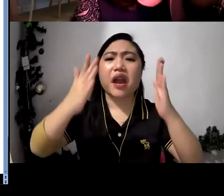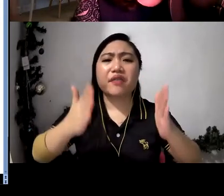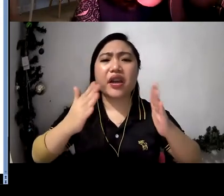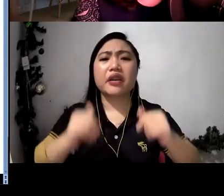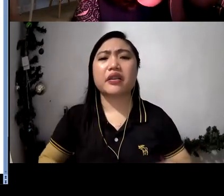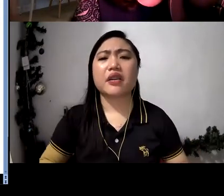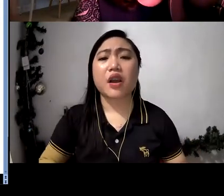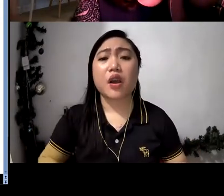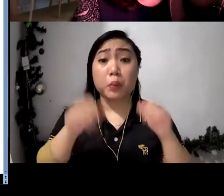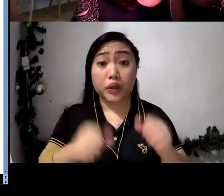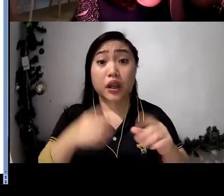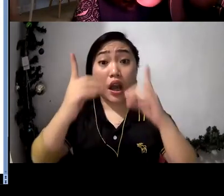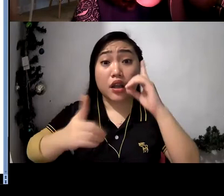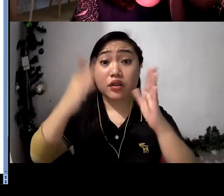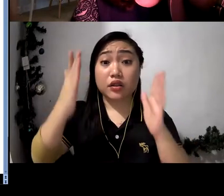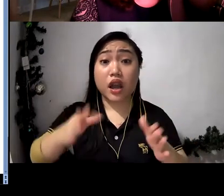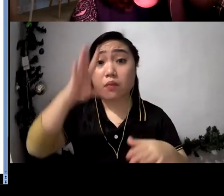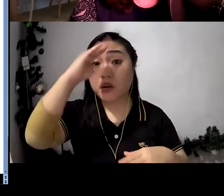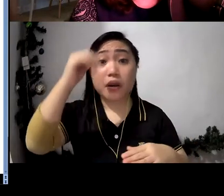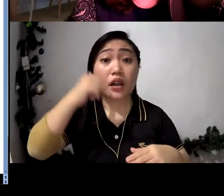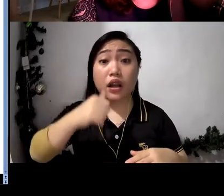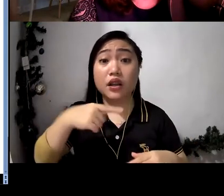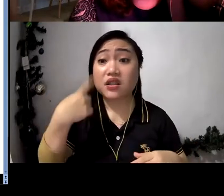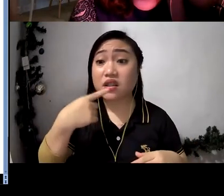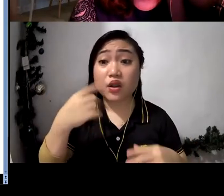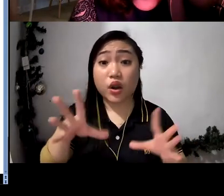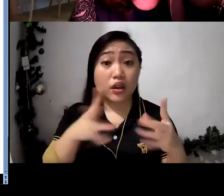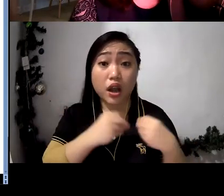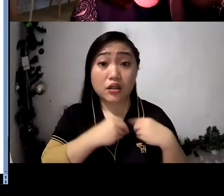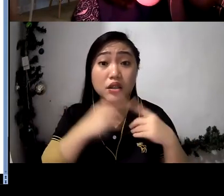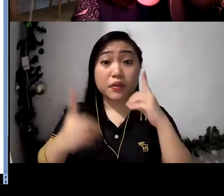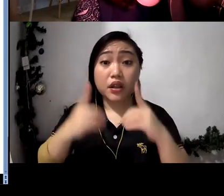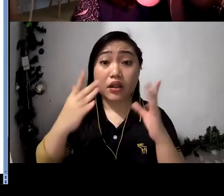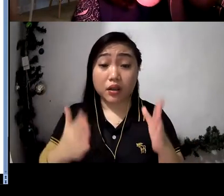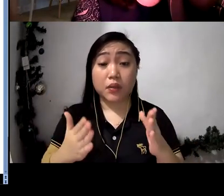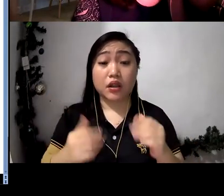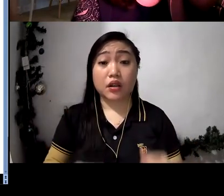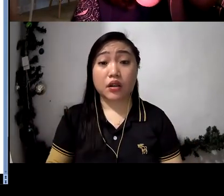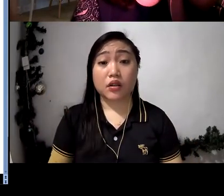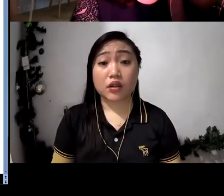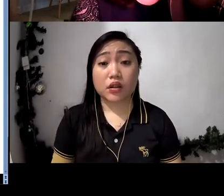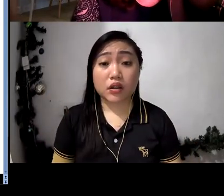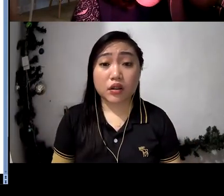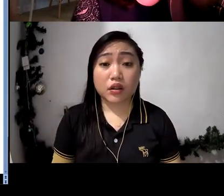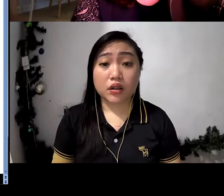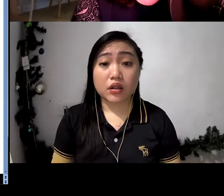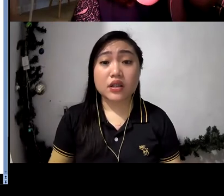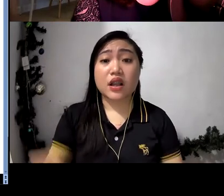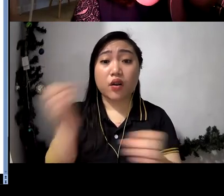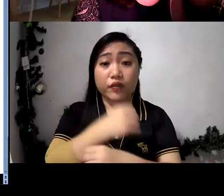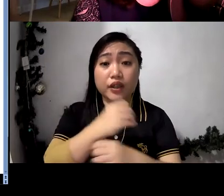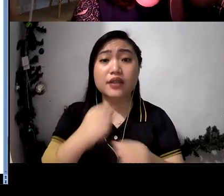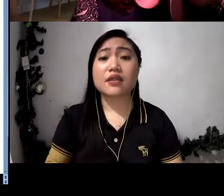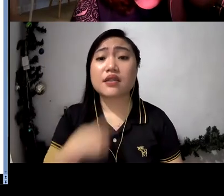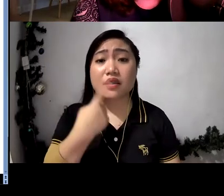mo pwede nang nagda-drive ang babae at lalaki, sino ba yung mas tinatanggap nating driver? pagdating sa opisina. Sino ba yung mas